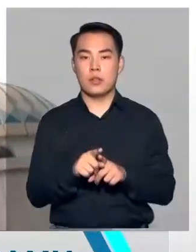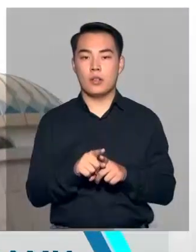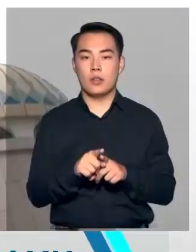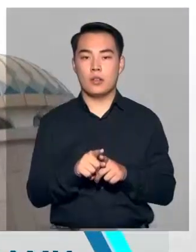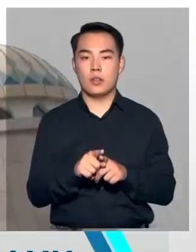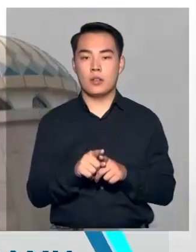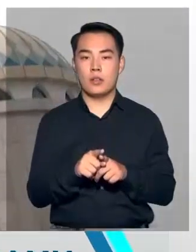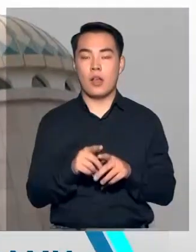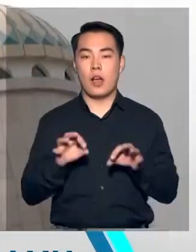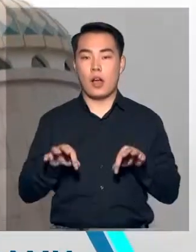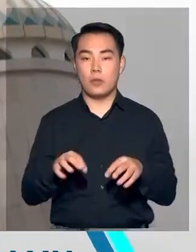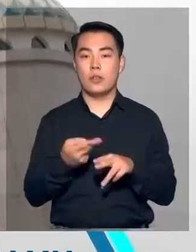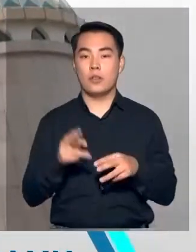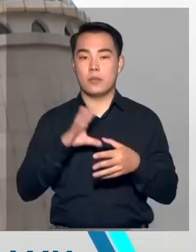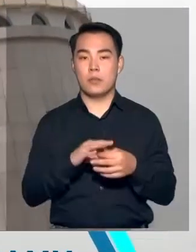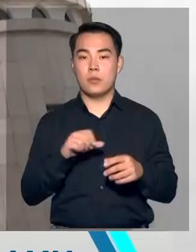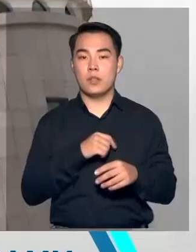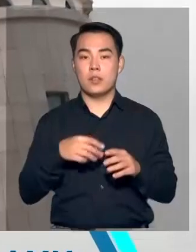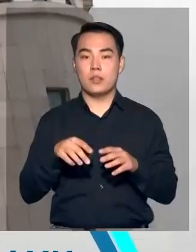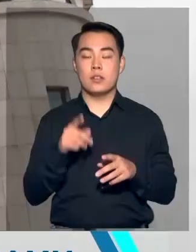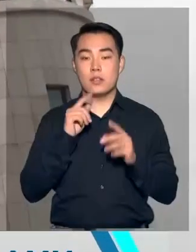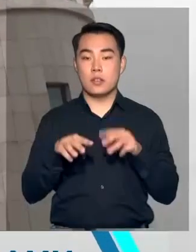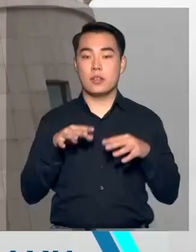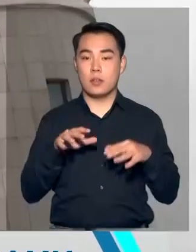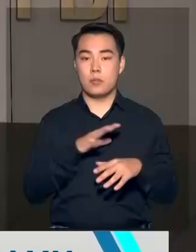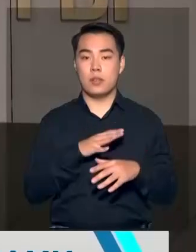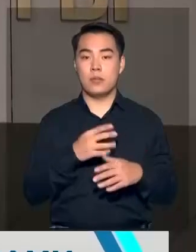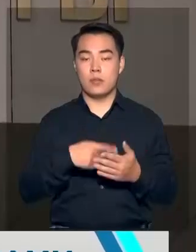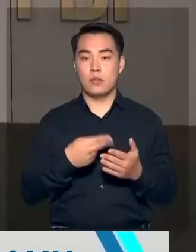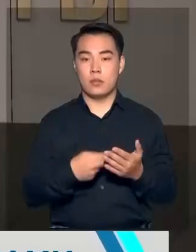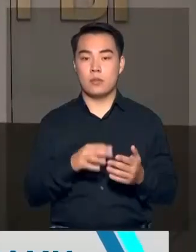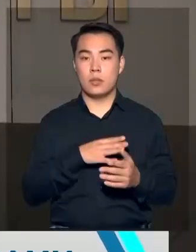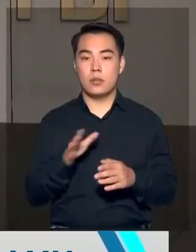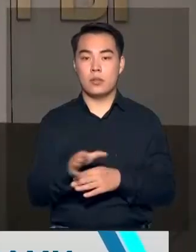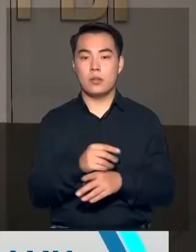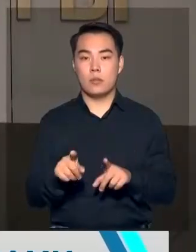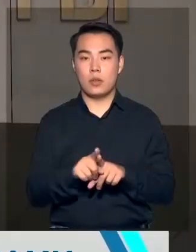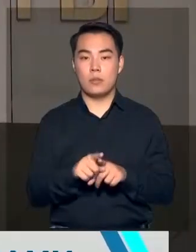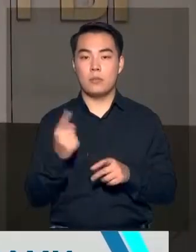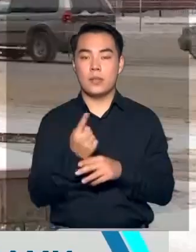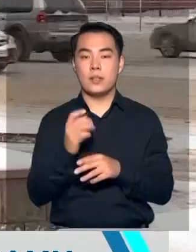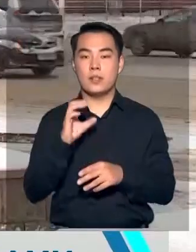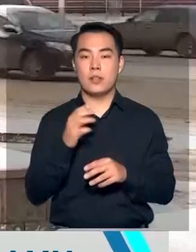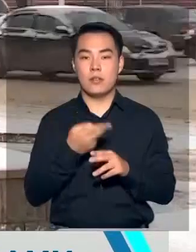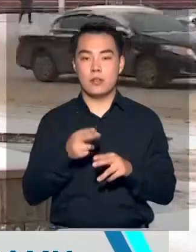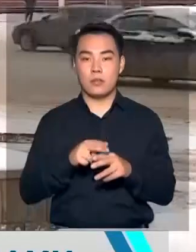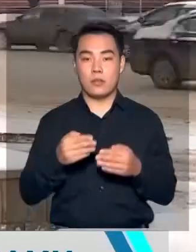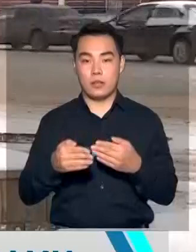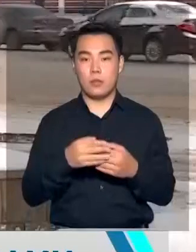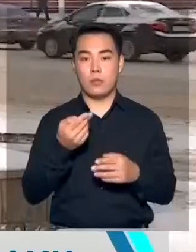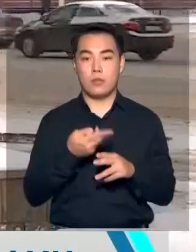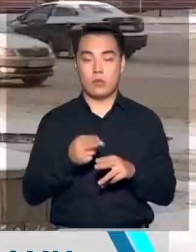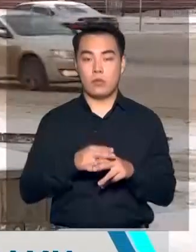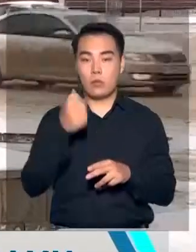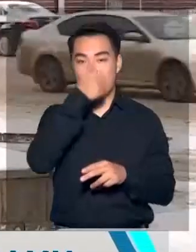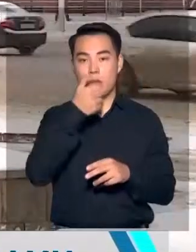легализацию заграничных авто приняли сегодня в Сенате. Правила касаются только машин, завезенных до 1 сентября этого года. И если